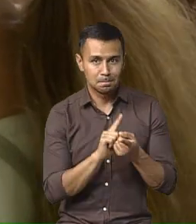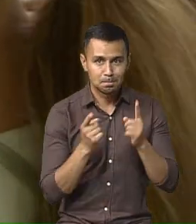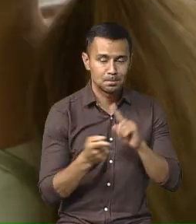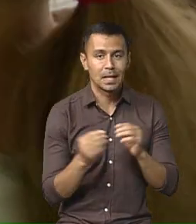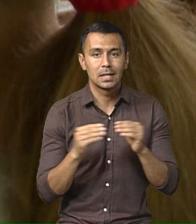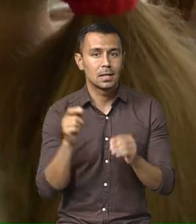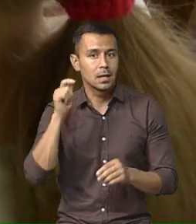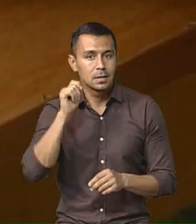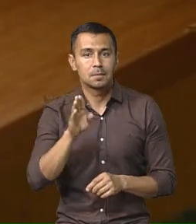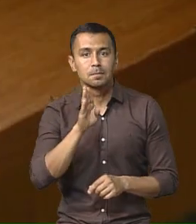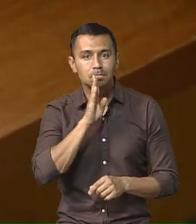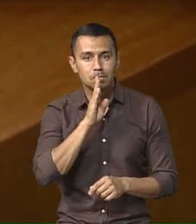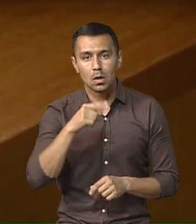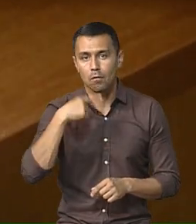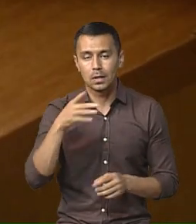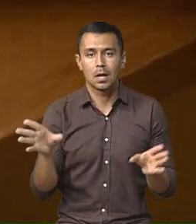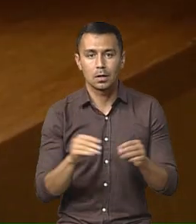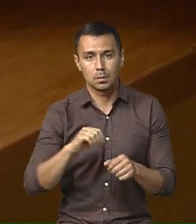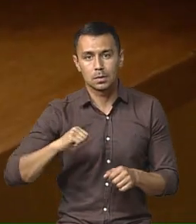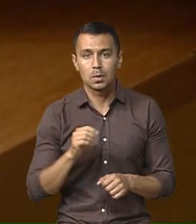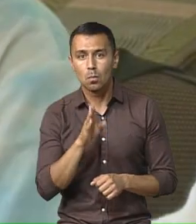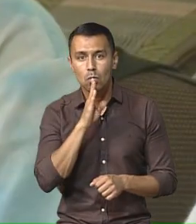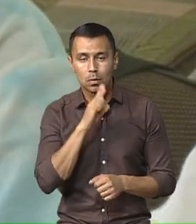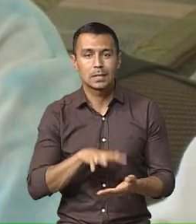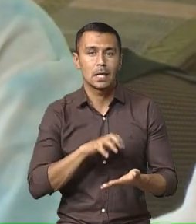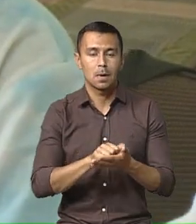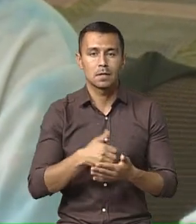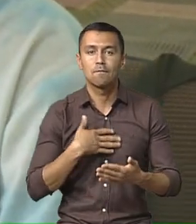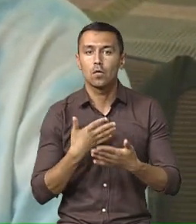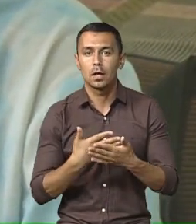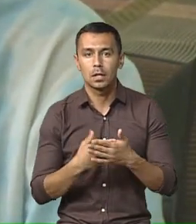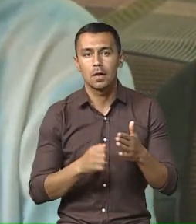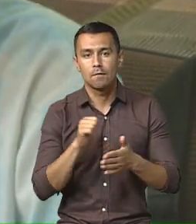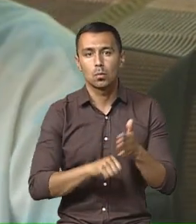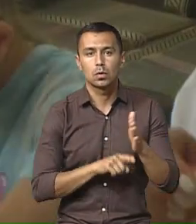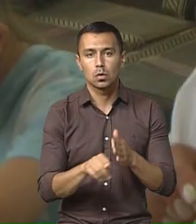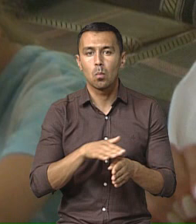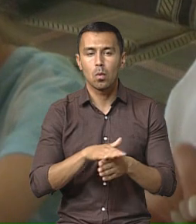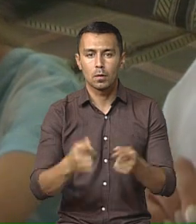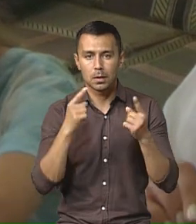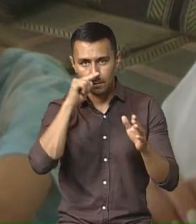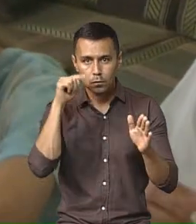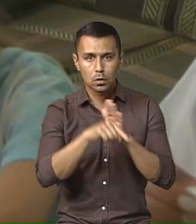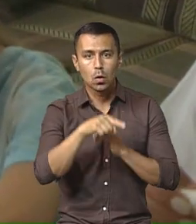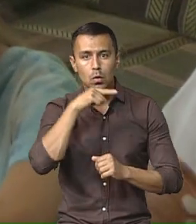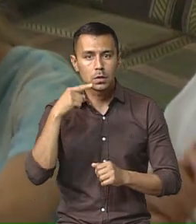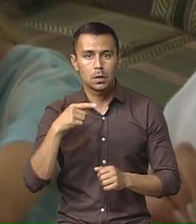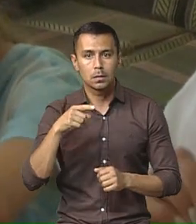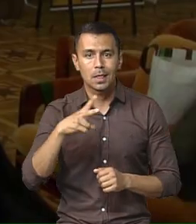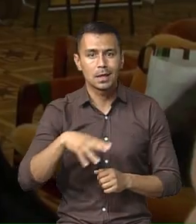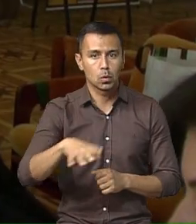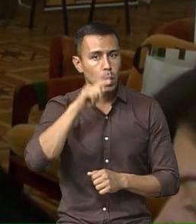10-річна хмельничанка Іванна каже, разом із подругою Поліною займаються волонтерством від початку повномасштабного вторгнення Росії до